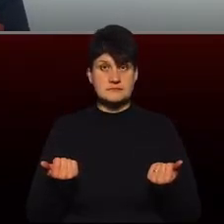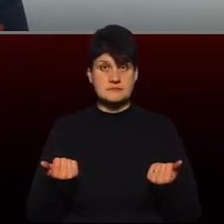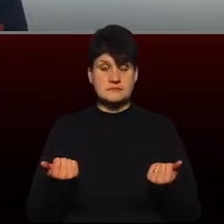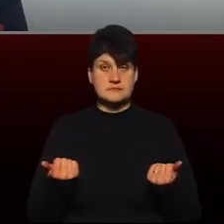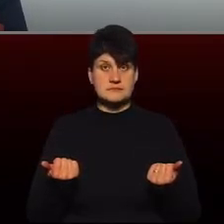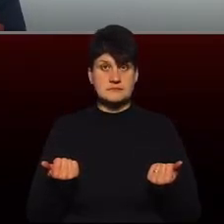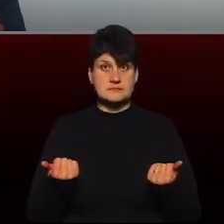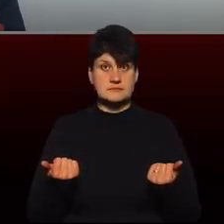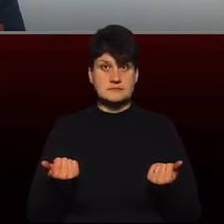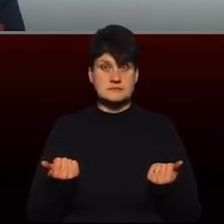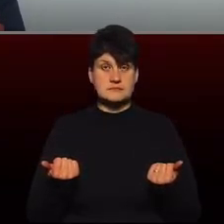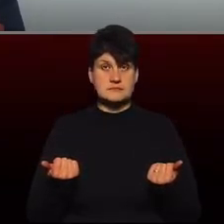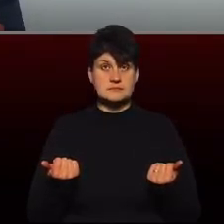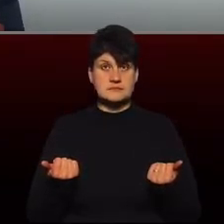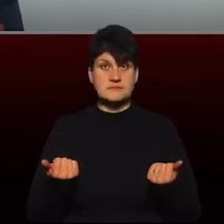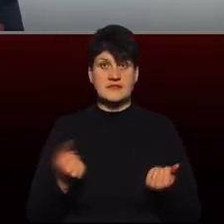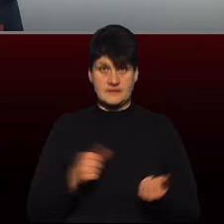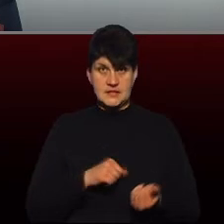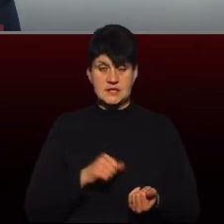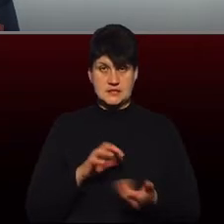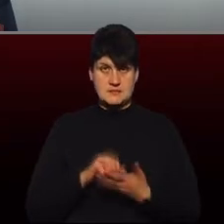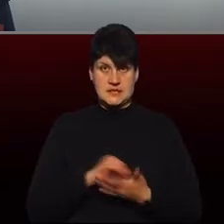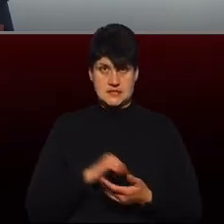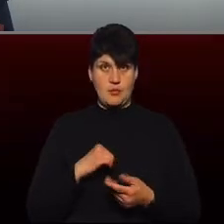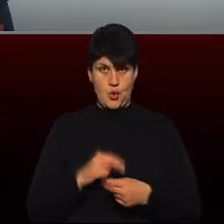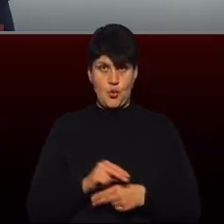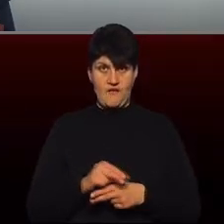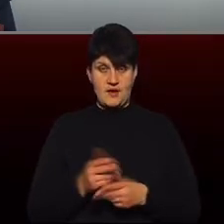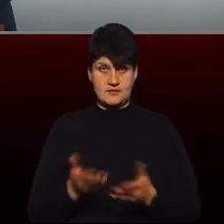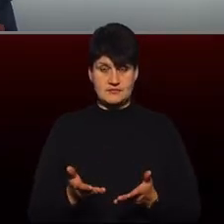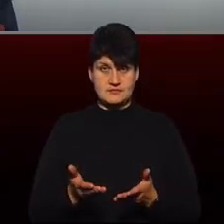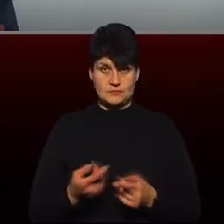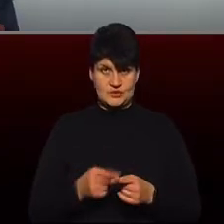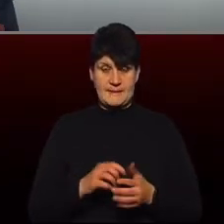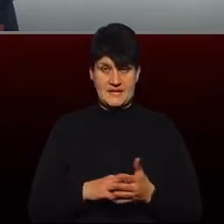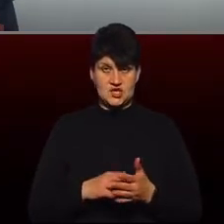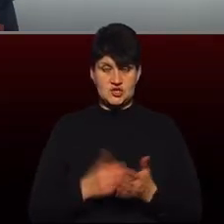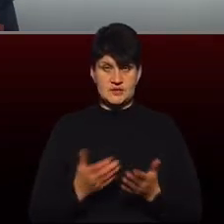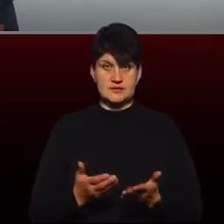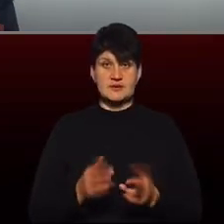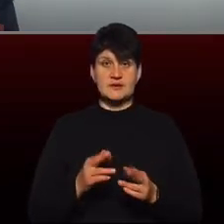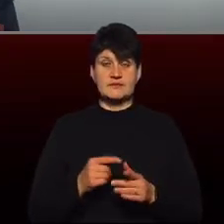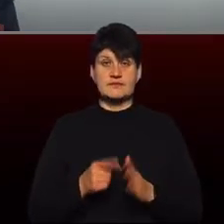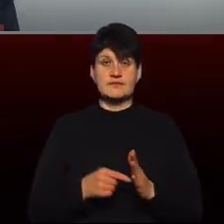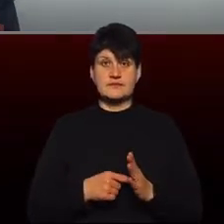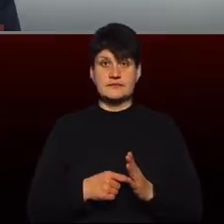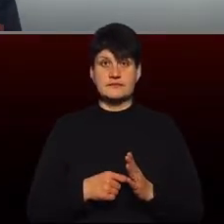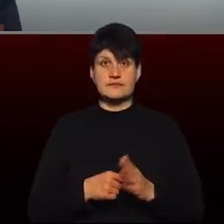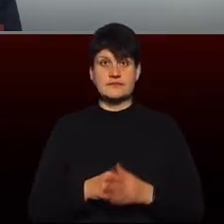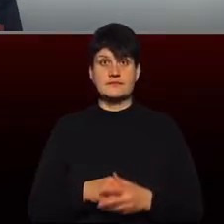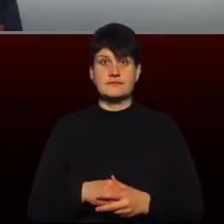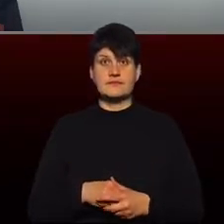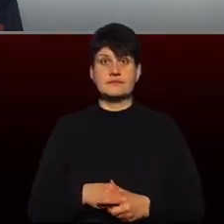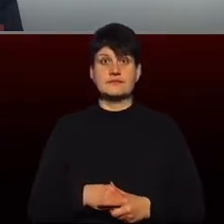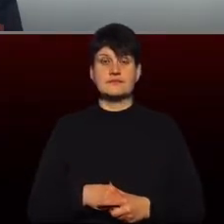Ну, і ви займаєтеся самолікуванням? І ви займаєтеся самолікуванням, чи, по цій причині? Чи як ваше запитання? Я дивлюсь телевізор зразу.